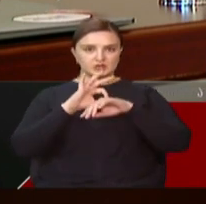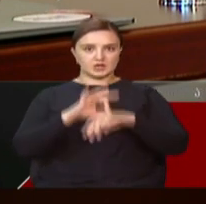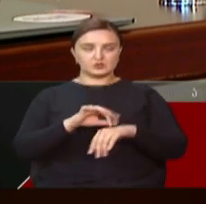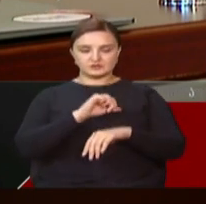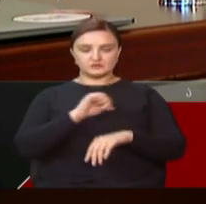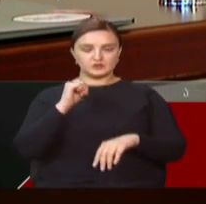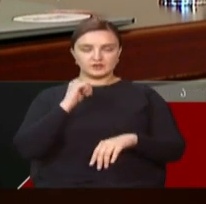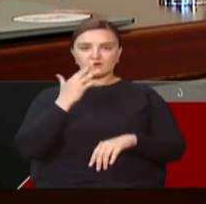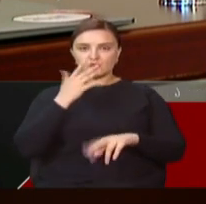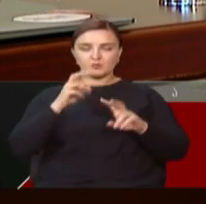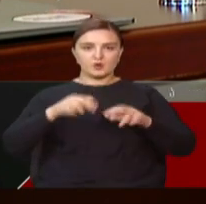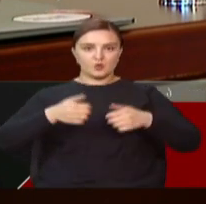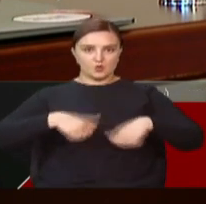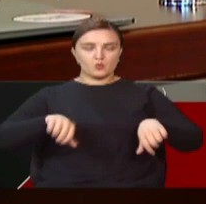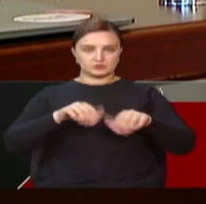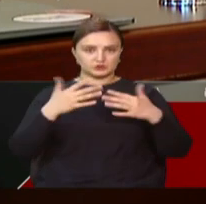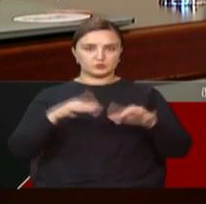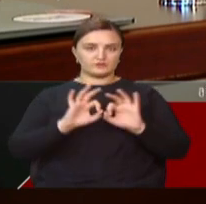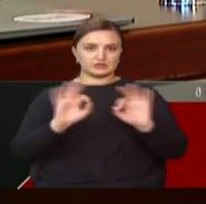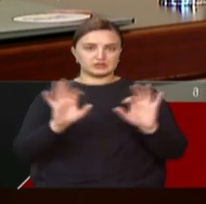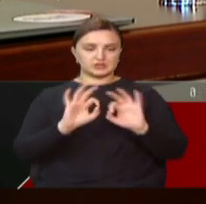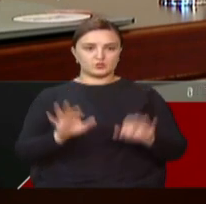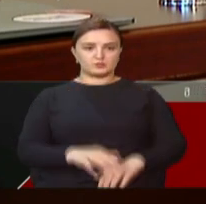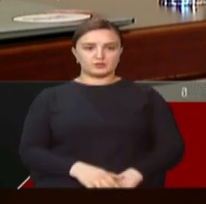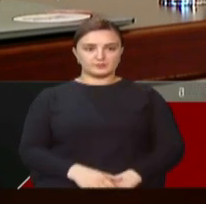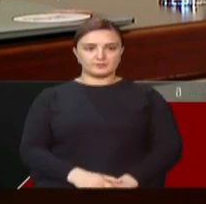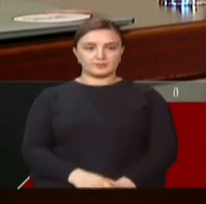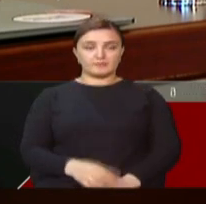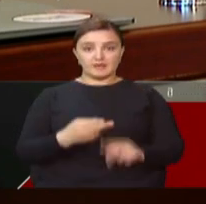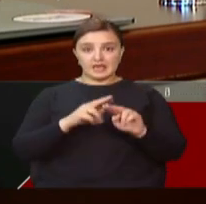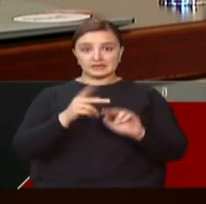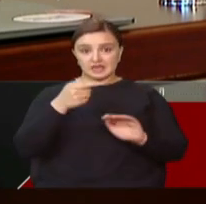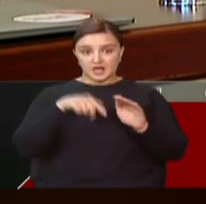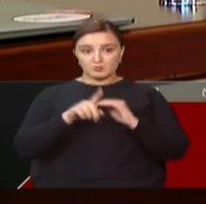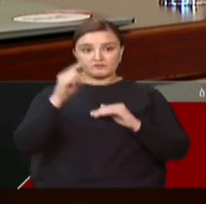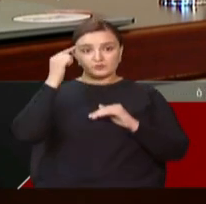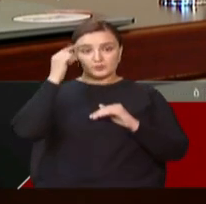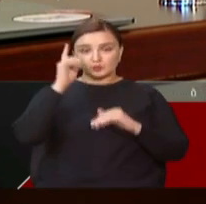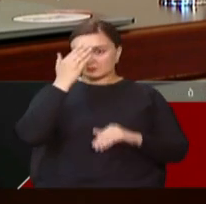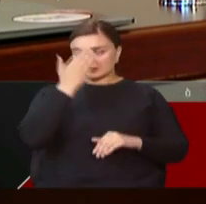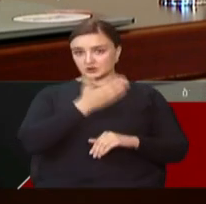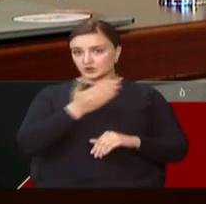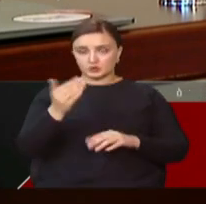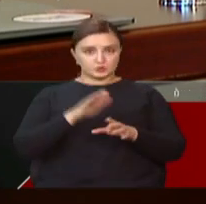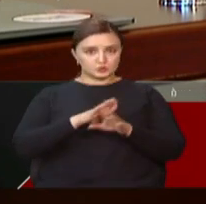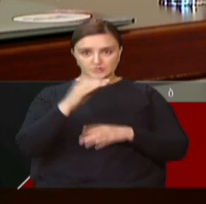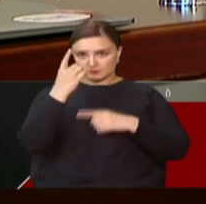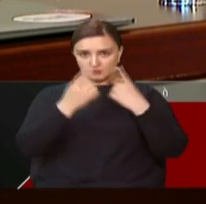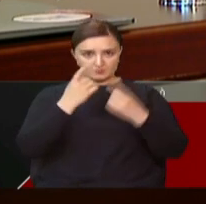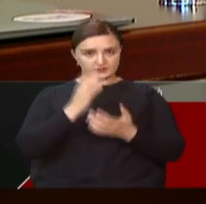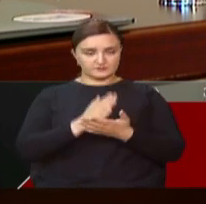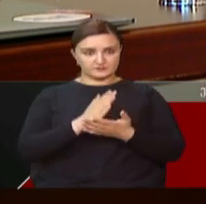თავად ევროკომისიამაც ისაუბრა და ევროკომისარმა. აქედან გამომდინარე რო ფიქრობ, საზოგადოება სრულად ინფორმირებულია იმისთვის,